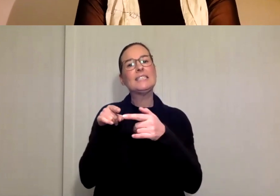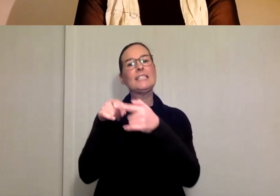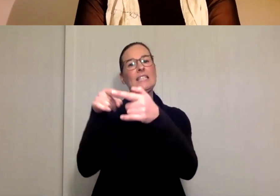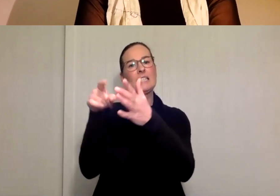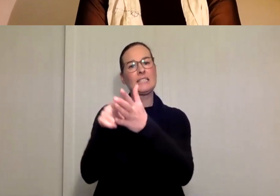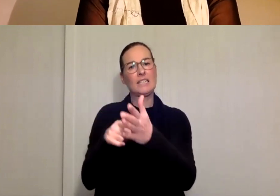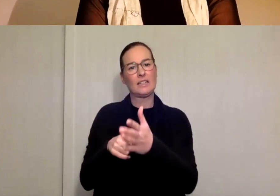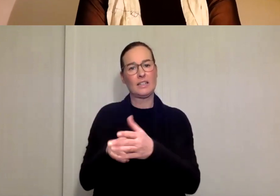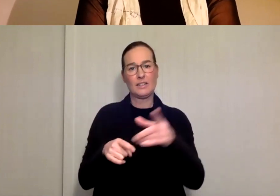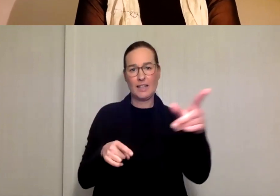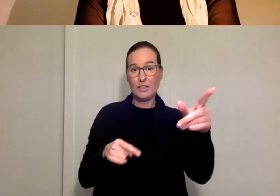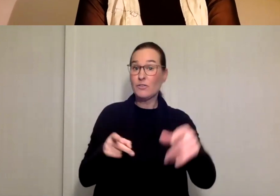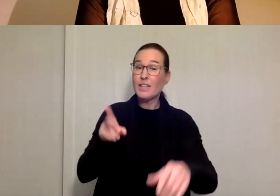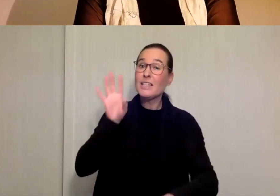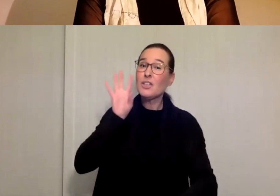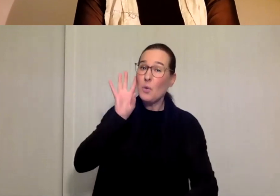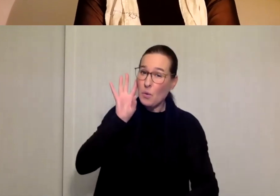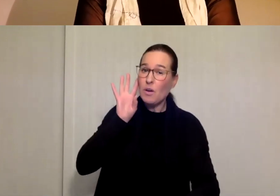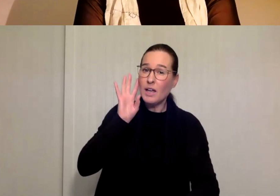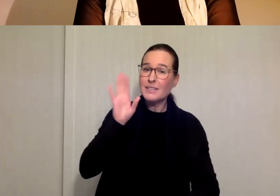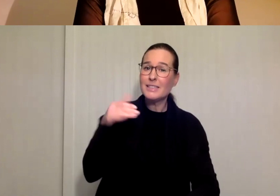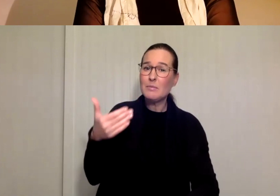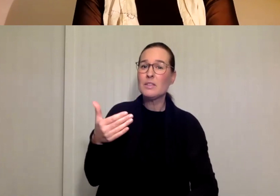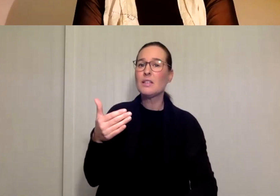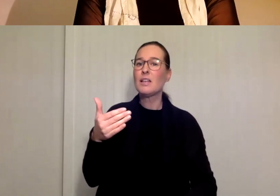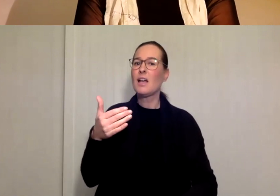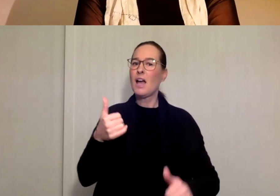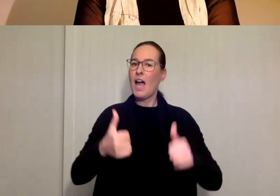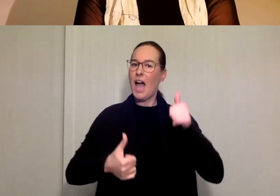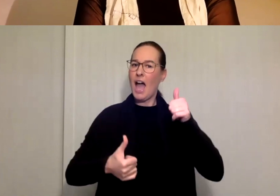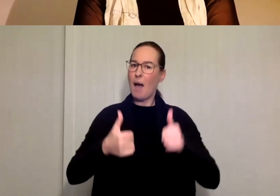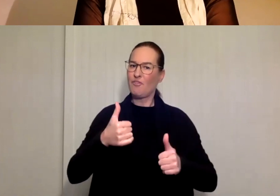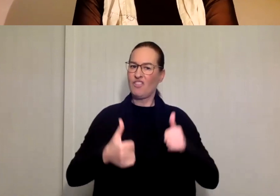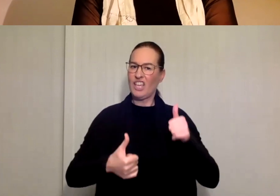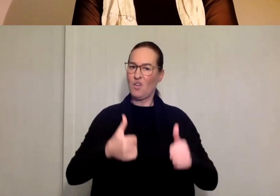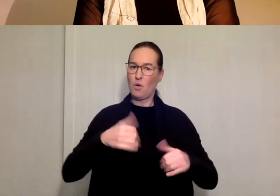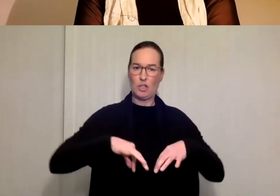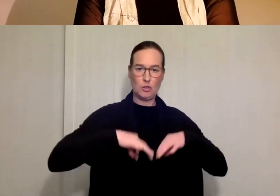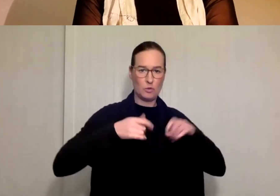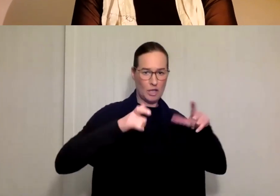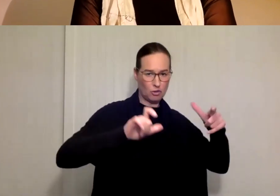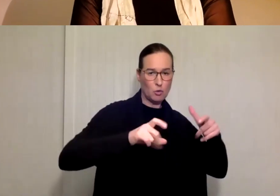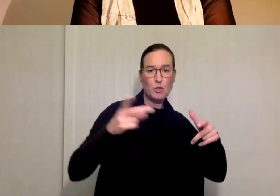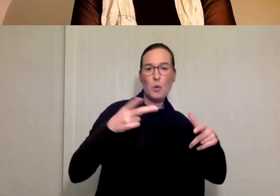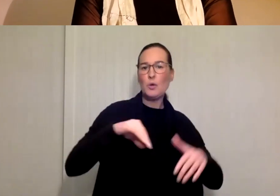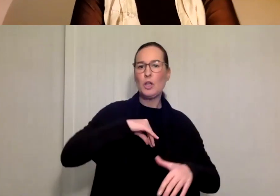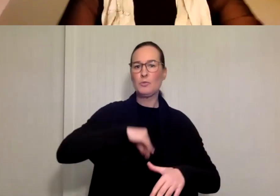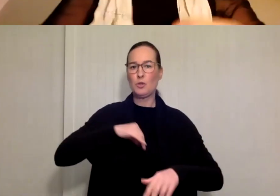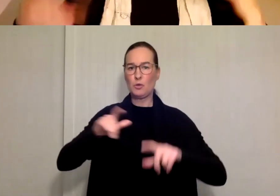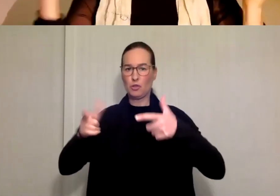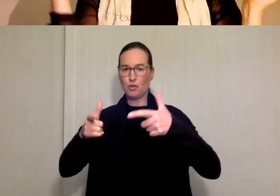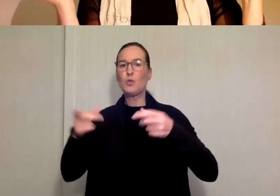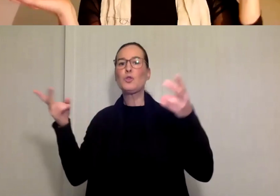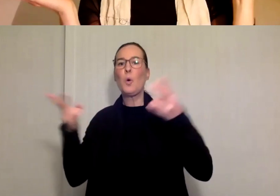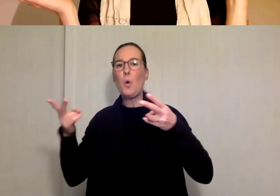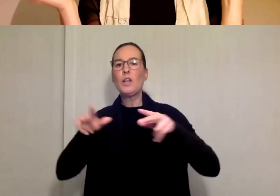es eine Abwägung gibt zwischen Gesundheitsschutz oder psychologischem Schutz und Wirtschaftsschutz. Als wären das